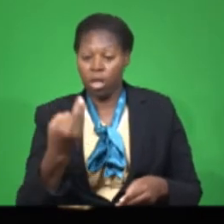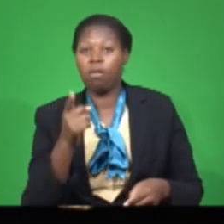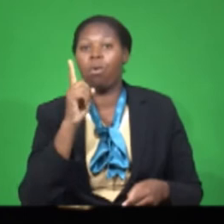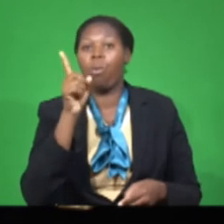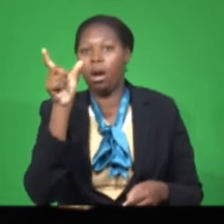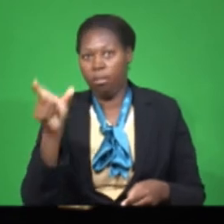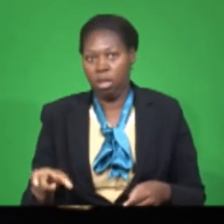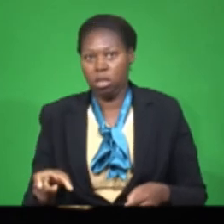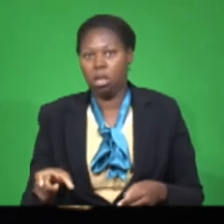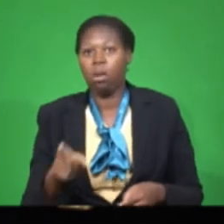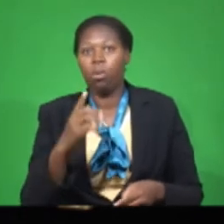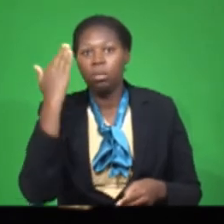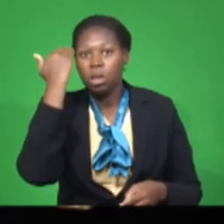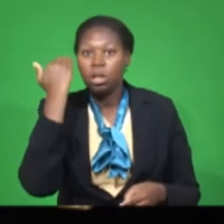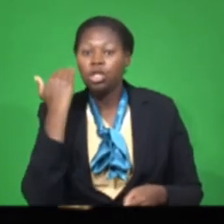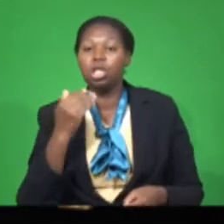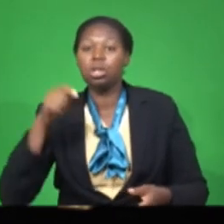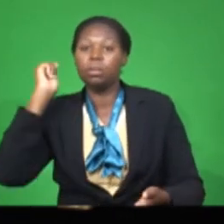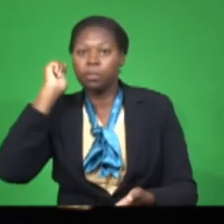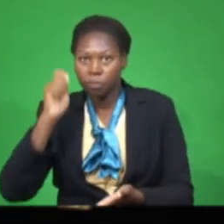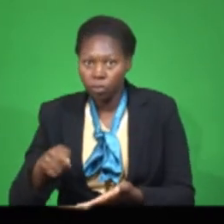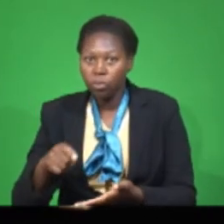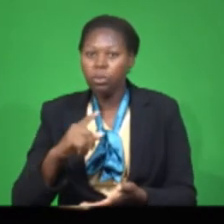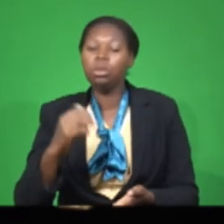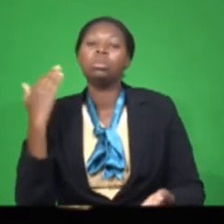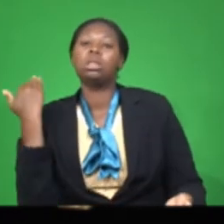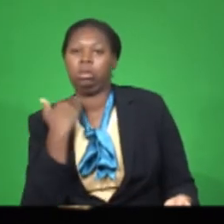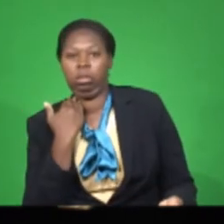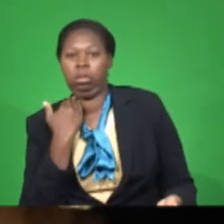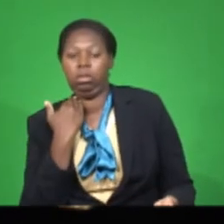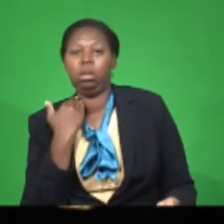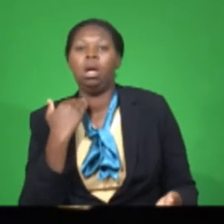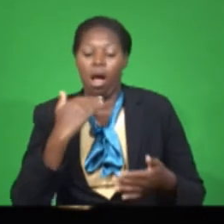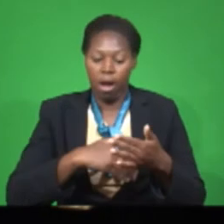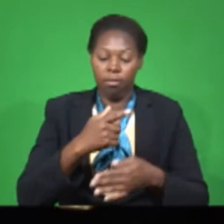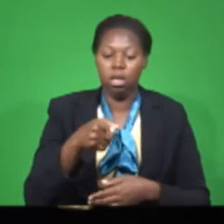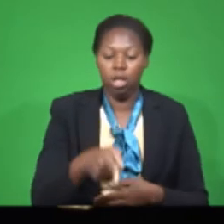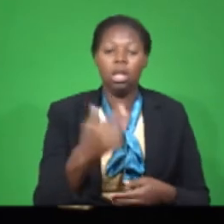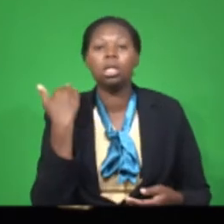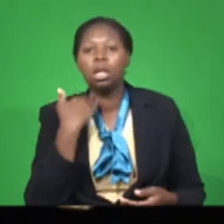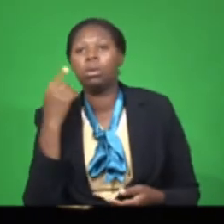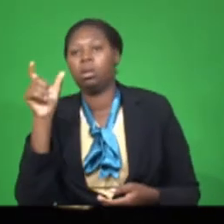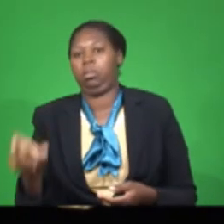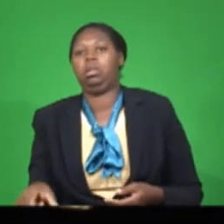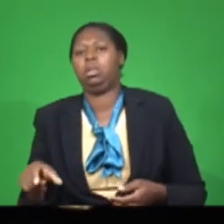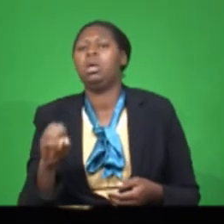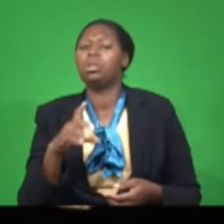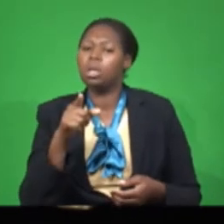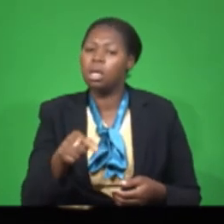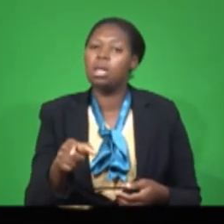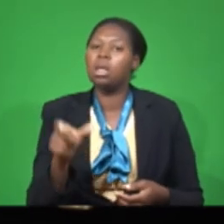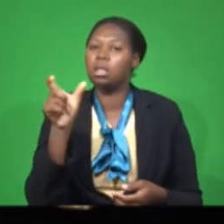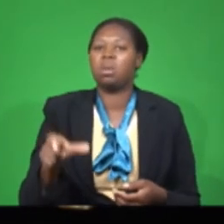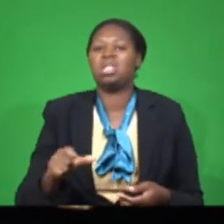atongerwa rufu. Mushure mekuponda munhu. Saka Wilson akaramba dazve pardon andizi